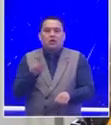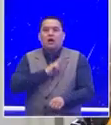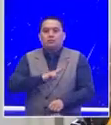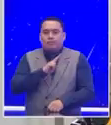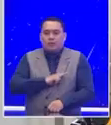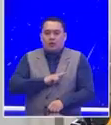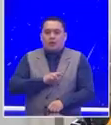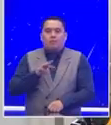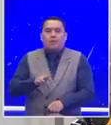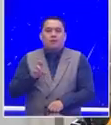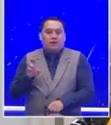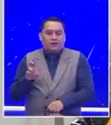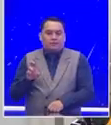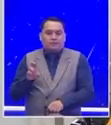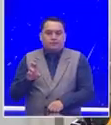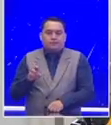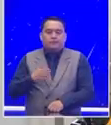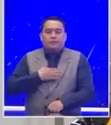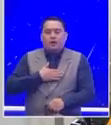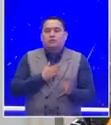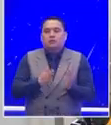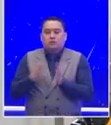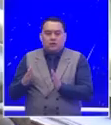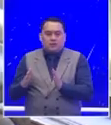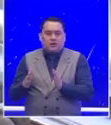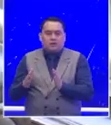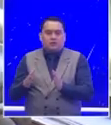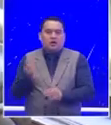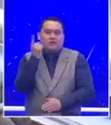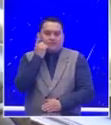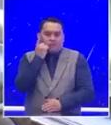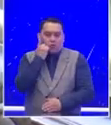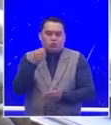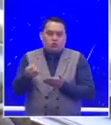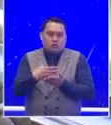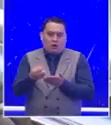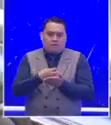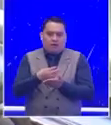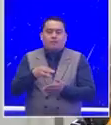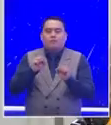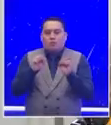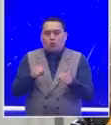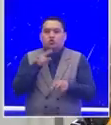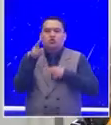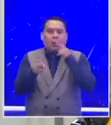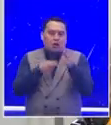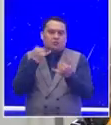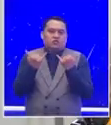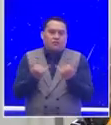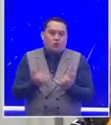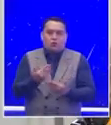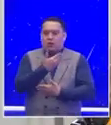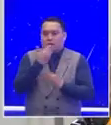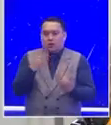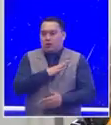в мобильных приложениях. Наша система доступна с сотовых телефонов. Как таковых жалоб на сегодняшний день